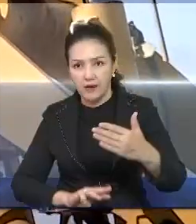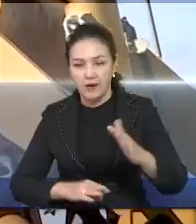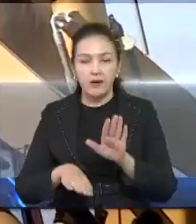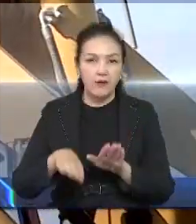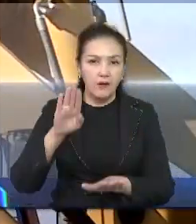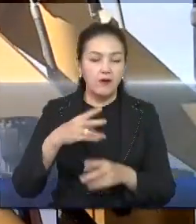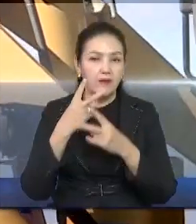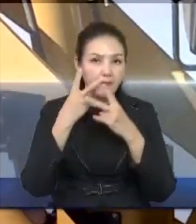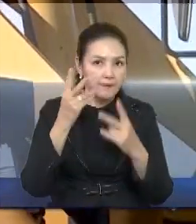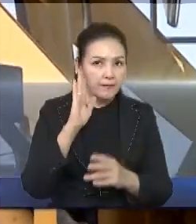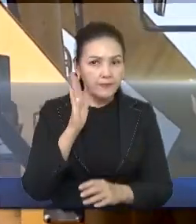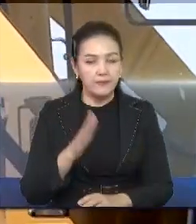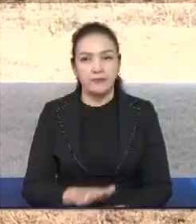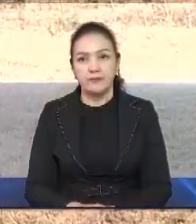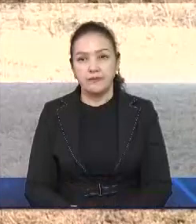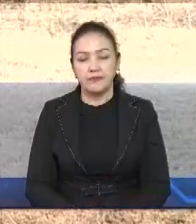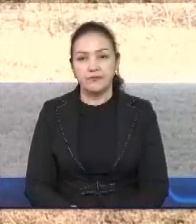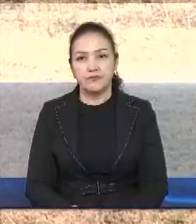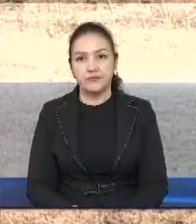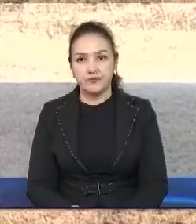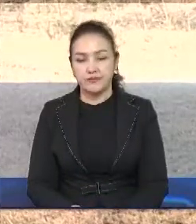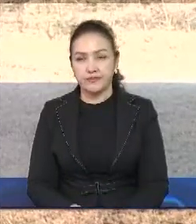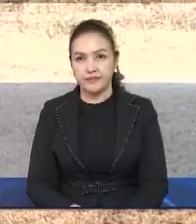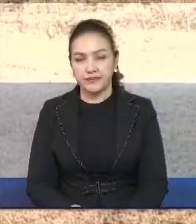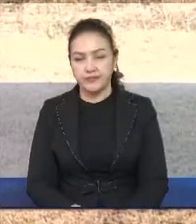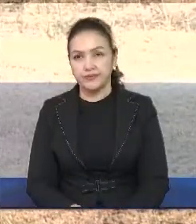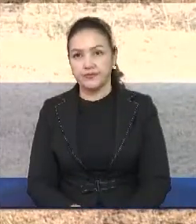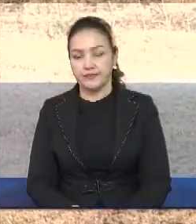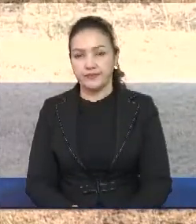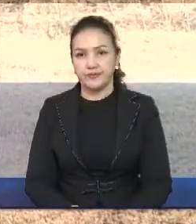өсіру қарастырылып жатыр. Жансая Абдикарым, Азамат Сауханов, Ақтөбе телеарнасы.